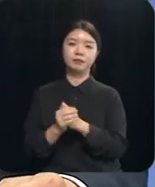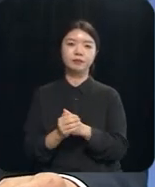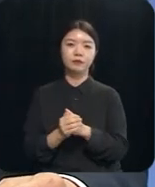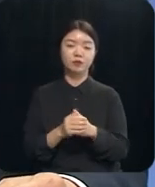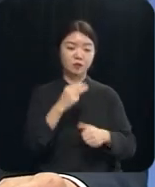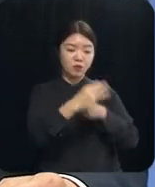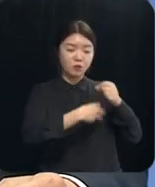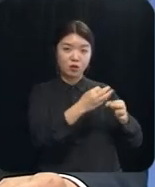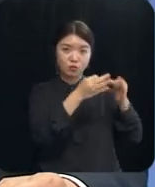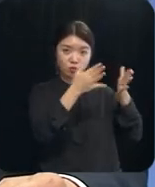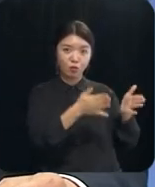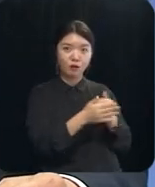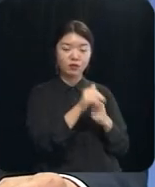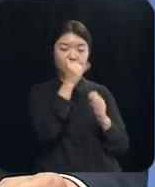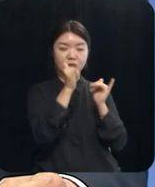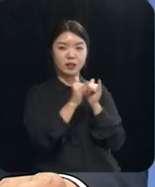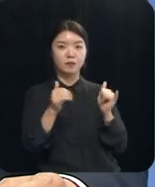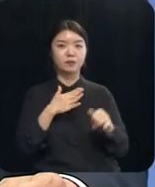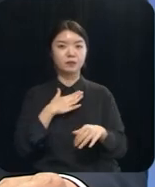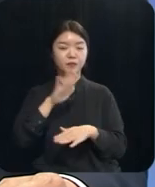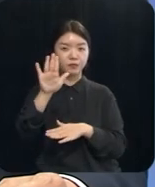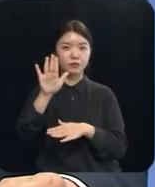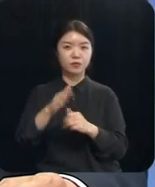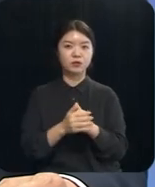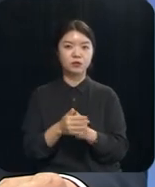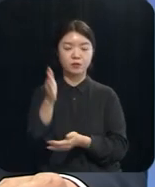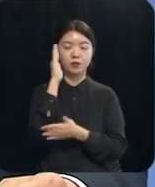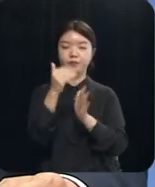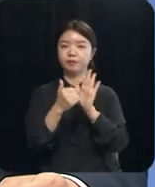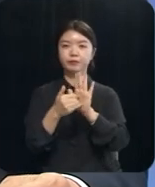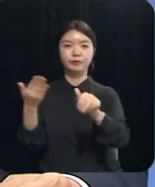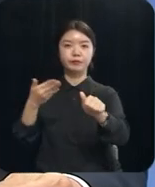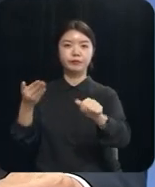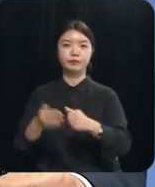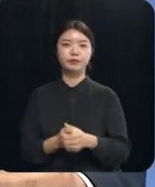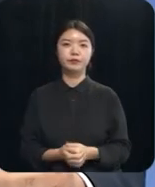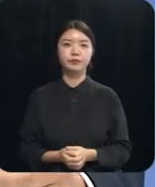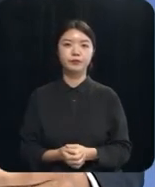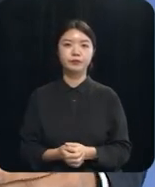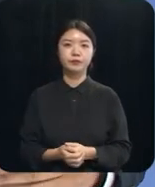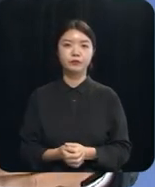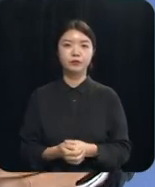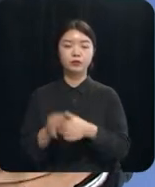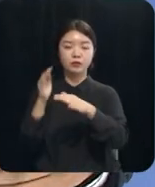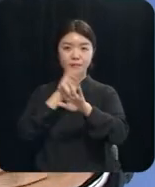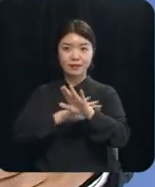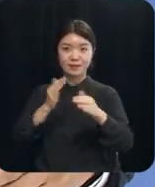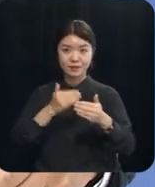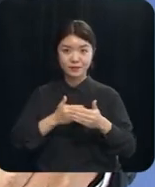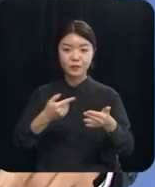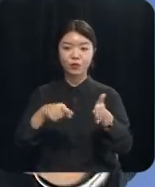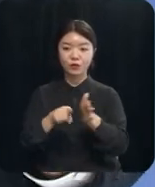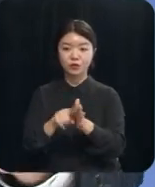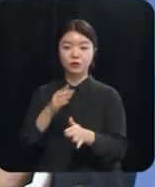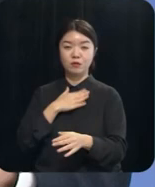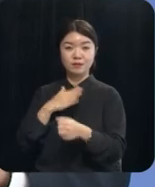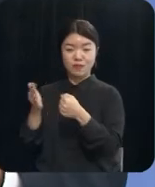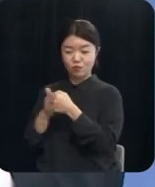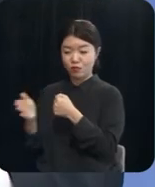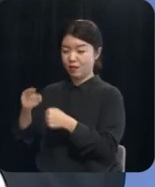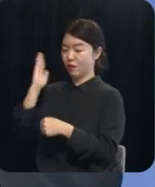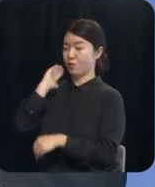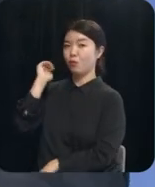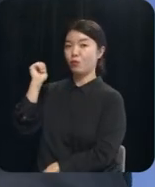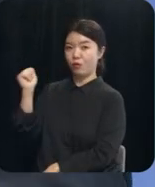기간 동안에 사회자님 충분하게 가져올 네. 수 있습니다. 발언 제재 주십시오. 네. 네. 계속해서 원활한 토론을 진행하기 저는 위해서 그래서